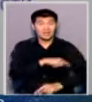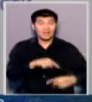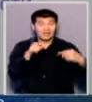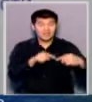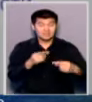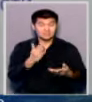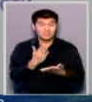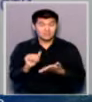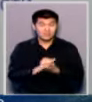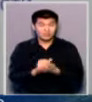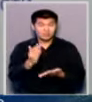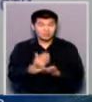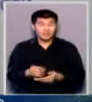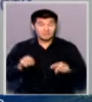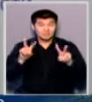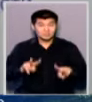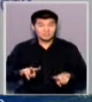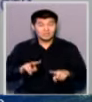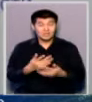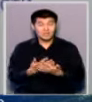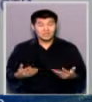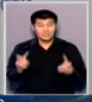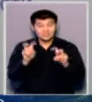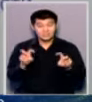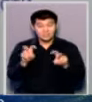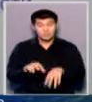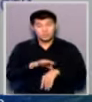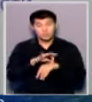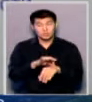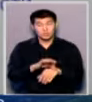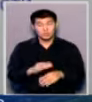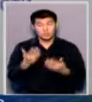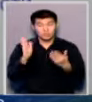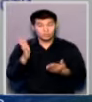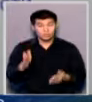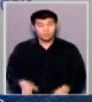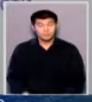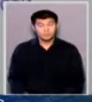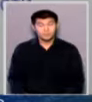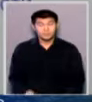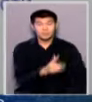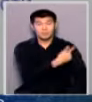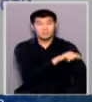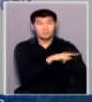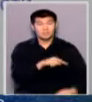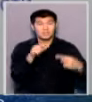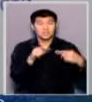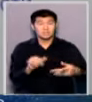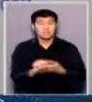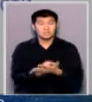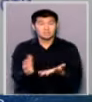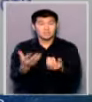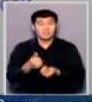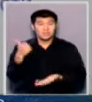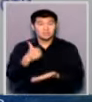бар педагогтарымыз, енді олар арнайы ПЦР-дің тағы басқа да тексерістердің қорытындысымен кіретін болады. Медициналық қарсы көрсетілім алып отырғанның